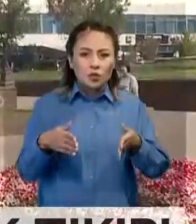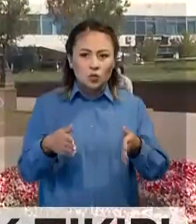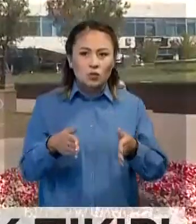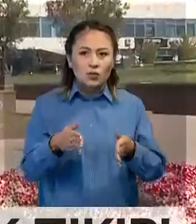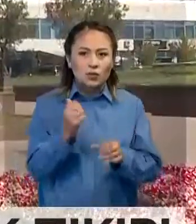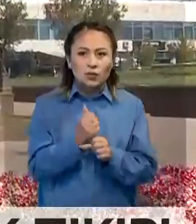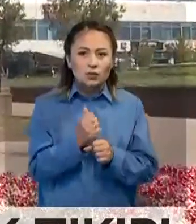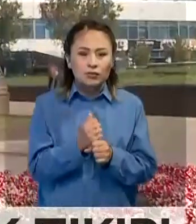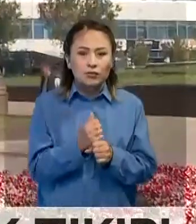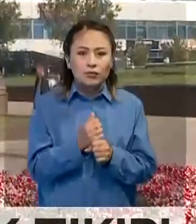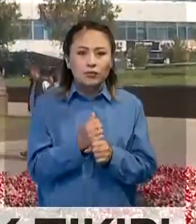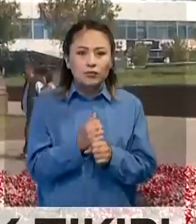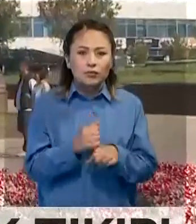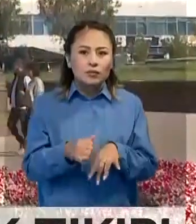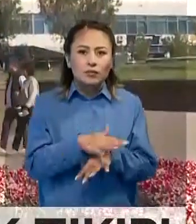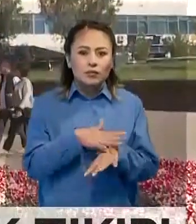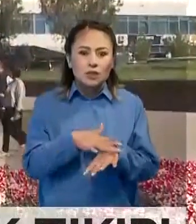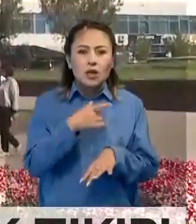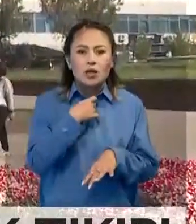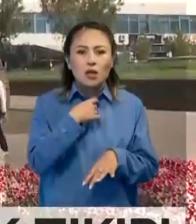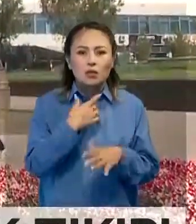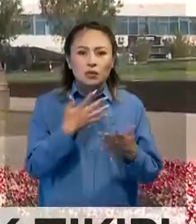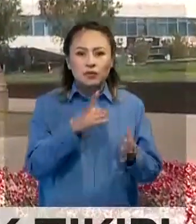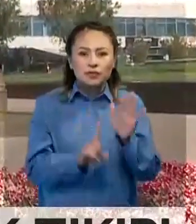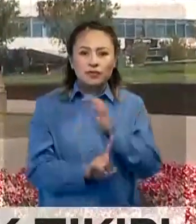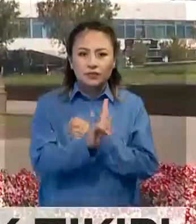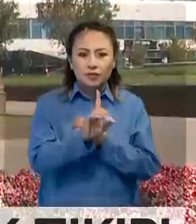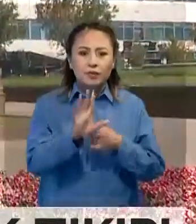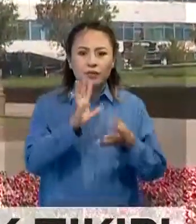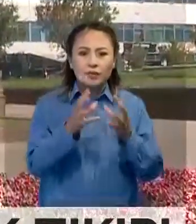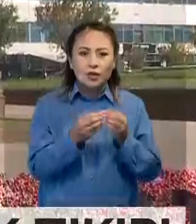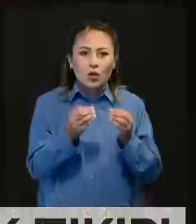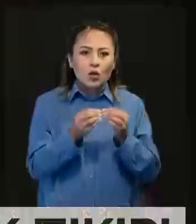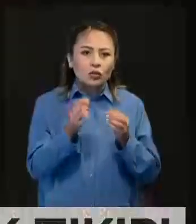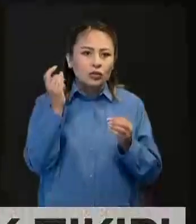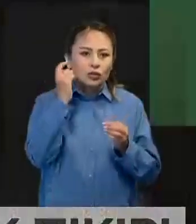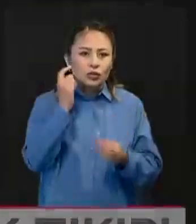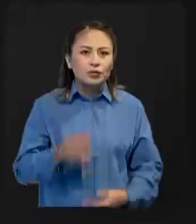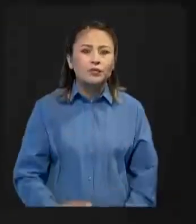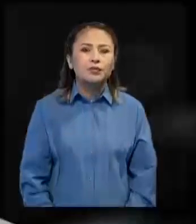көзбояушылық жоқ халықтың даусымен шығып жатқан болса, 10 жыл болса да мен шығар деймін.